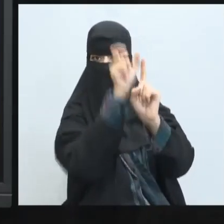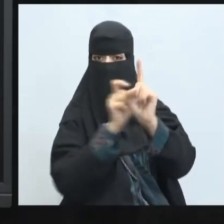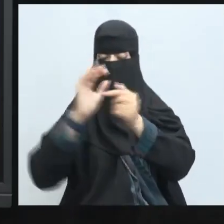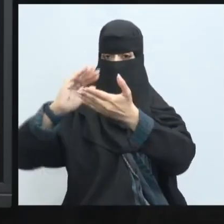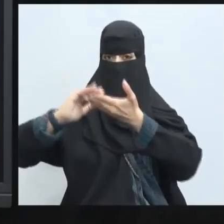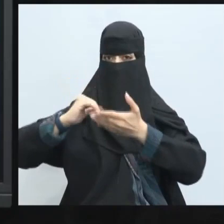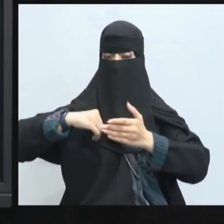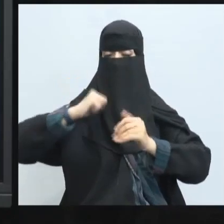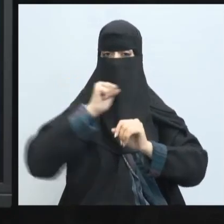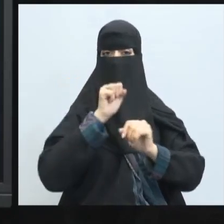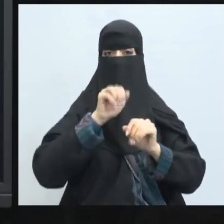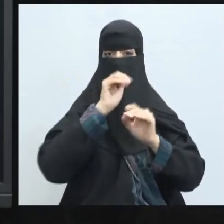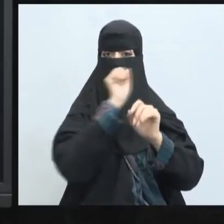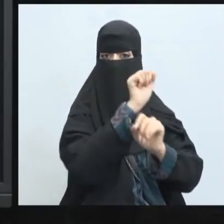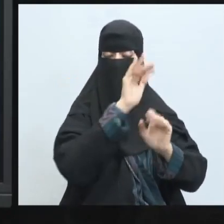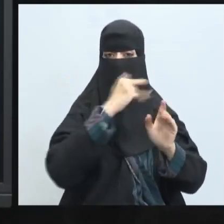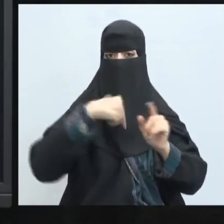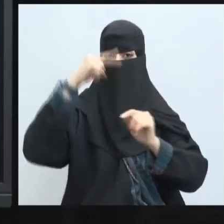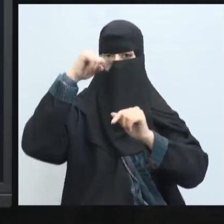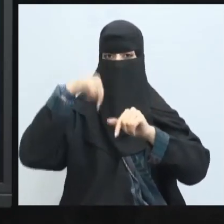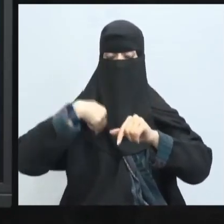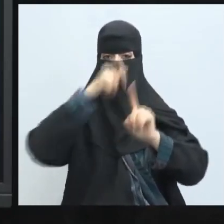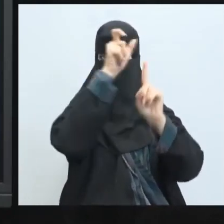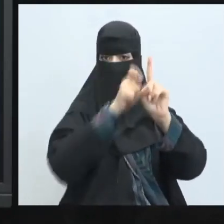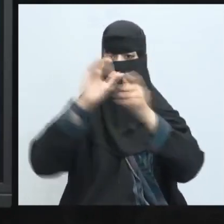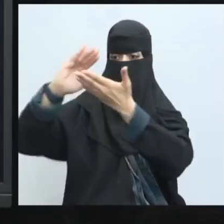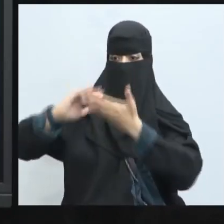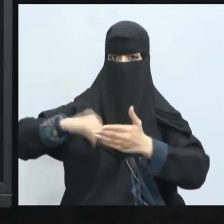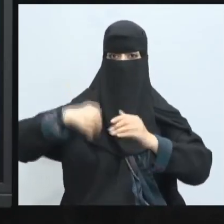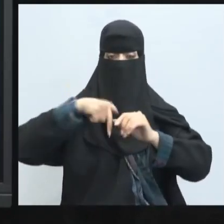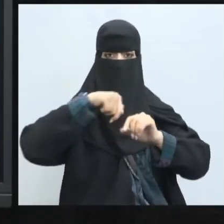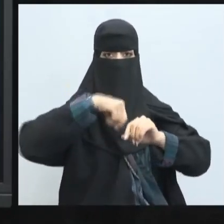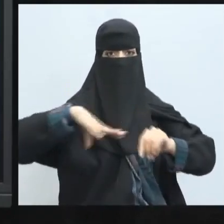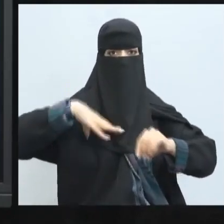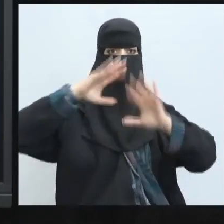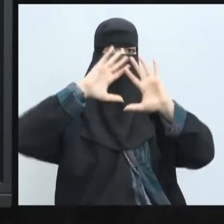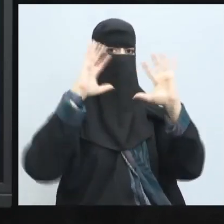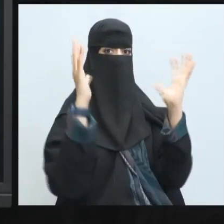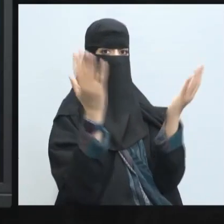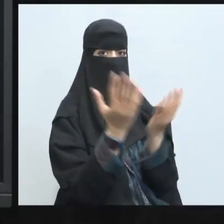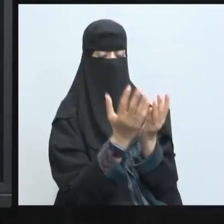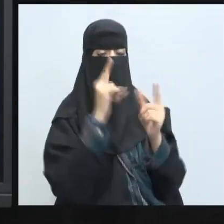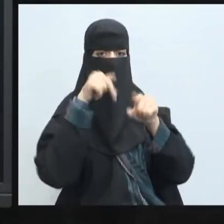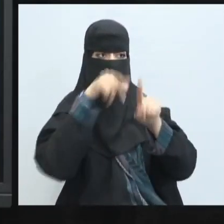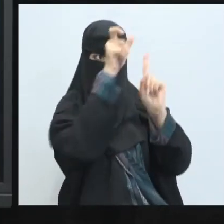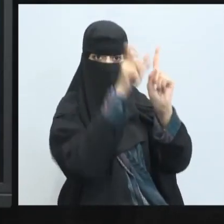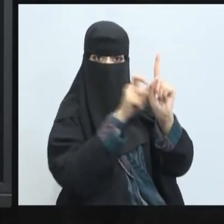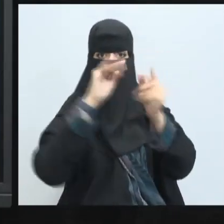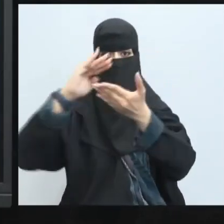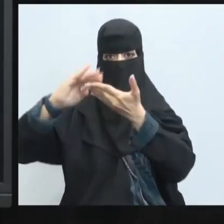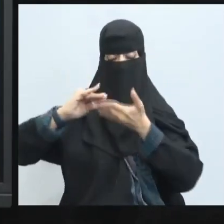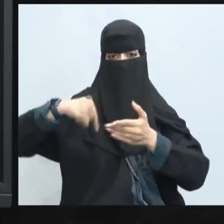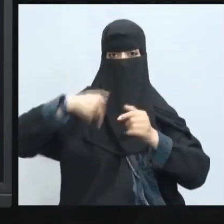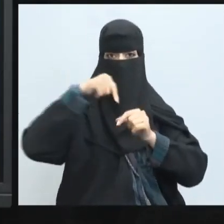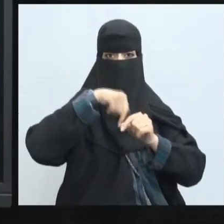المسؤول كما ذكرنا سكرتير المدير العام سكرتير اداره الموارد البشريه اذا هو يعمل لهذا المدير او مدير